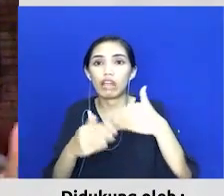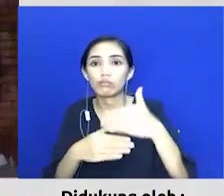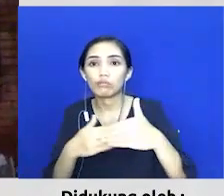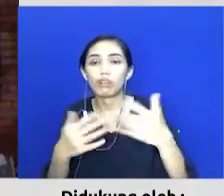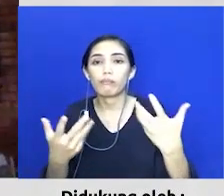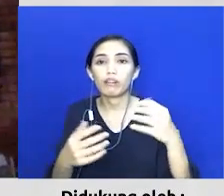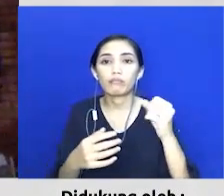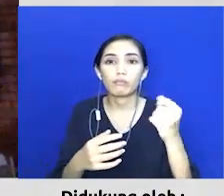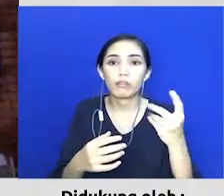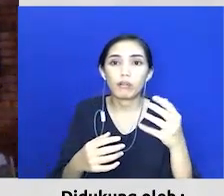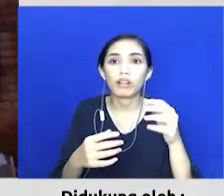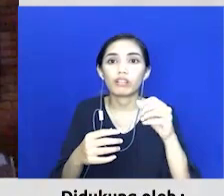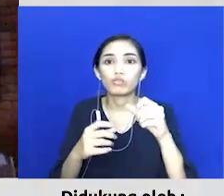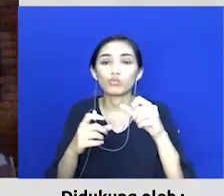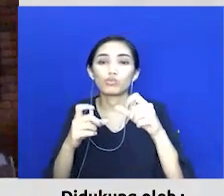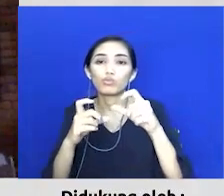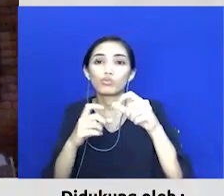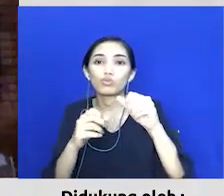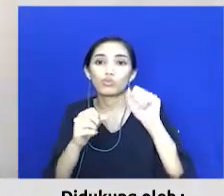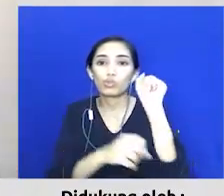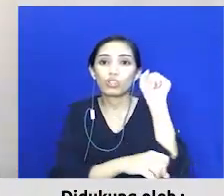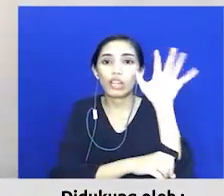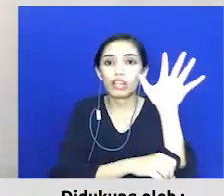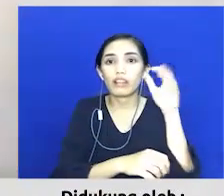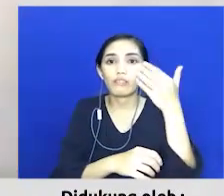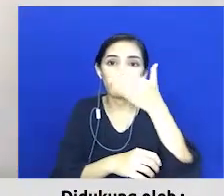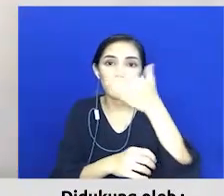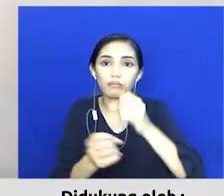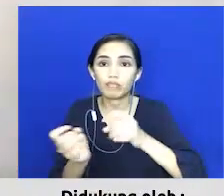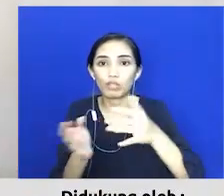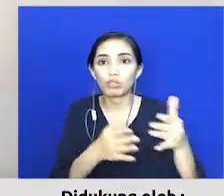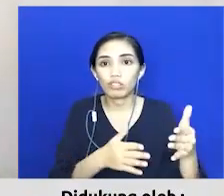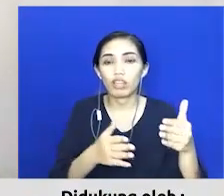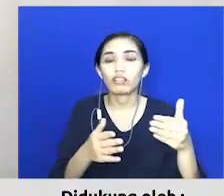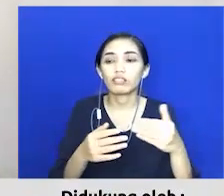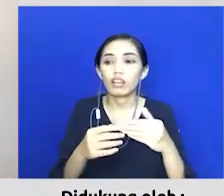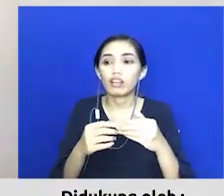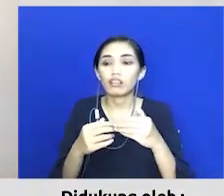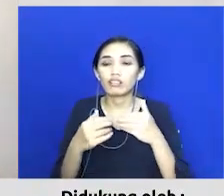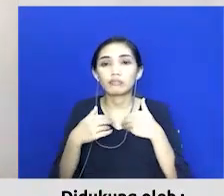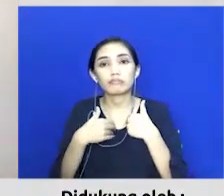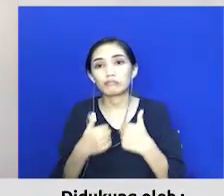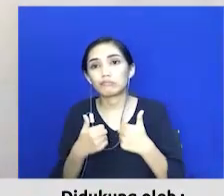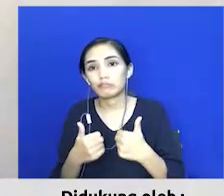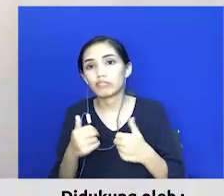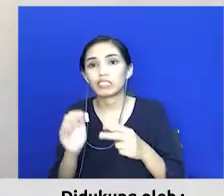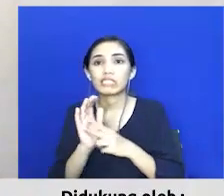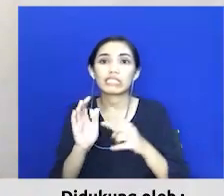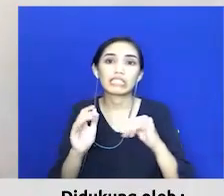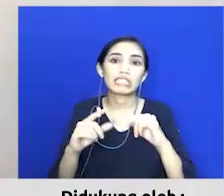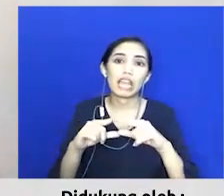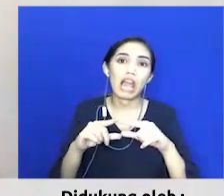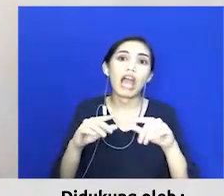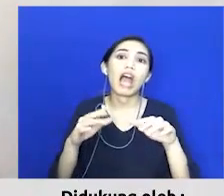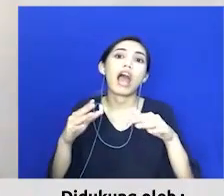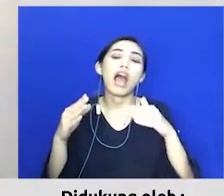di awal-awal, kemudian dilanjutkan oleh beberapa sutradara film berikutnya. Ya ada salah satu yang